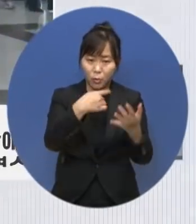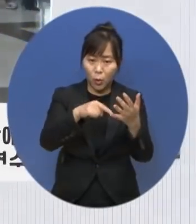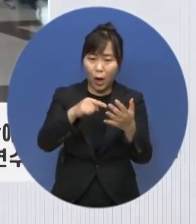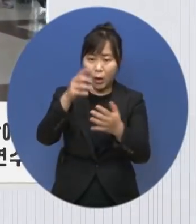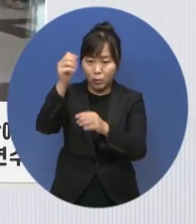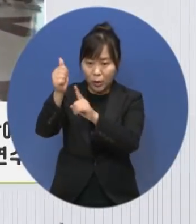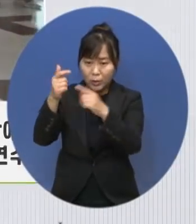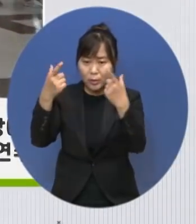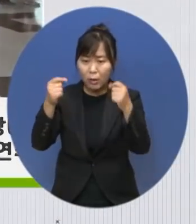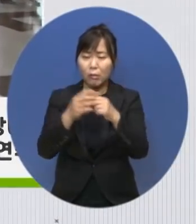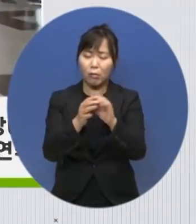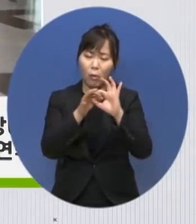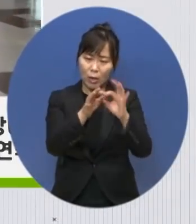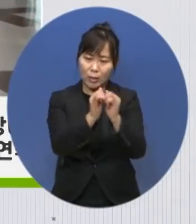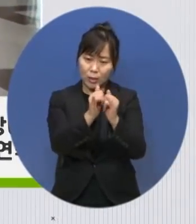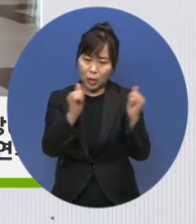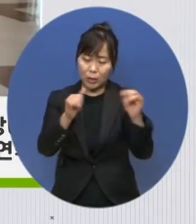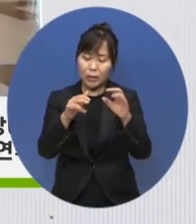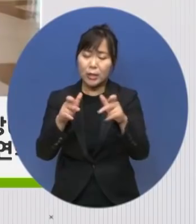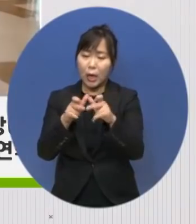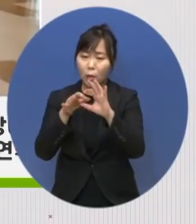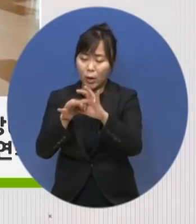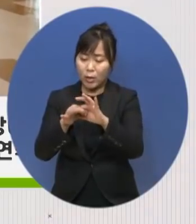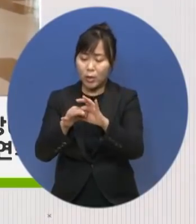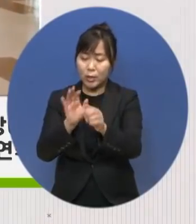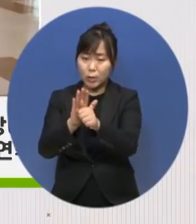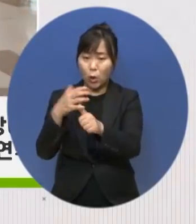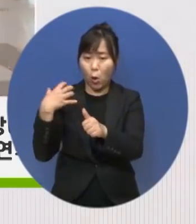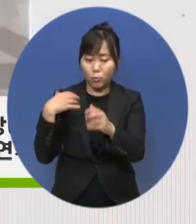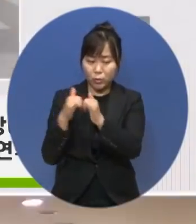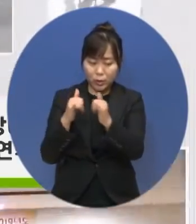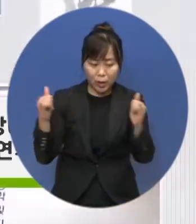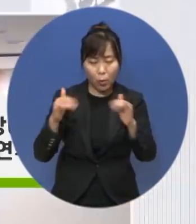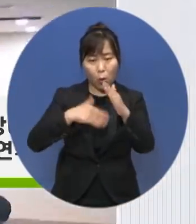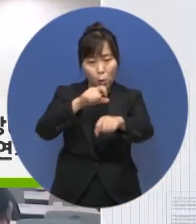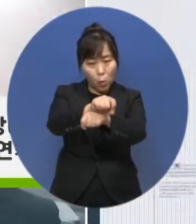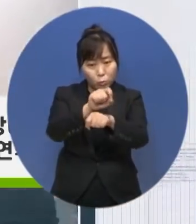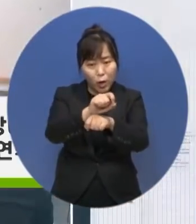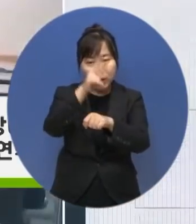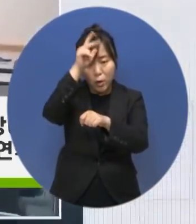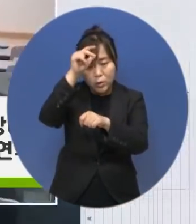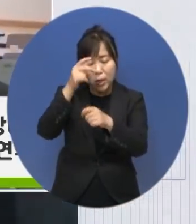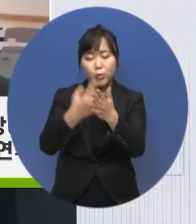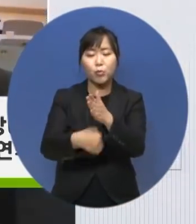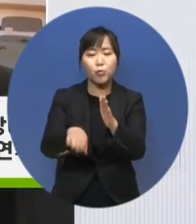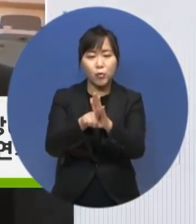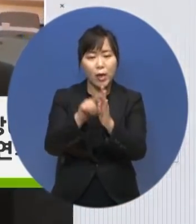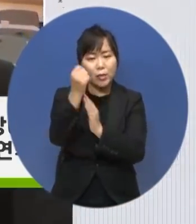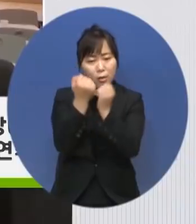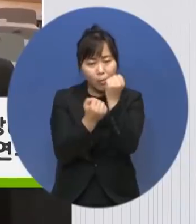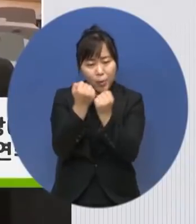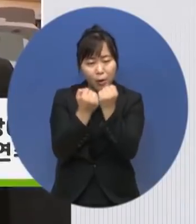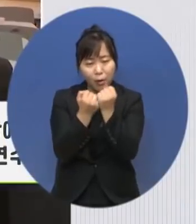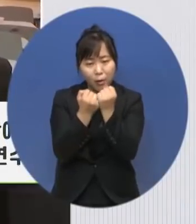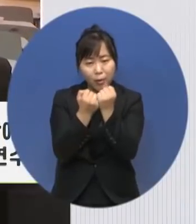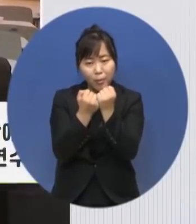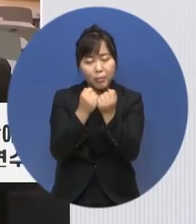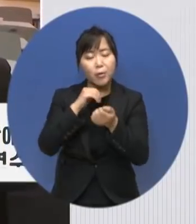등 관리자와 장애 관련 지원 업무 담당자인 공무원, 경찰 등을 위한 연수 과정을